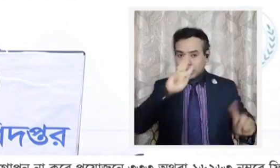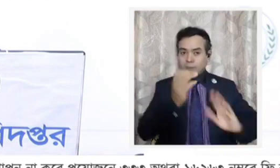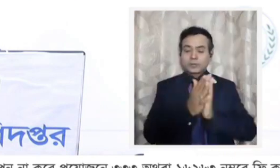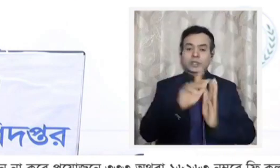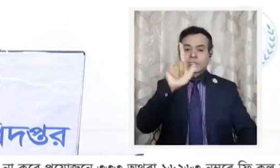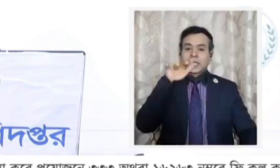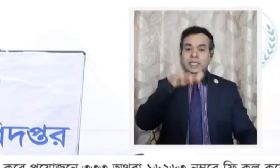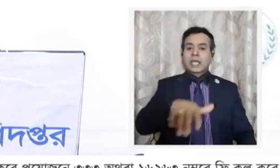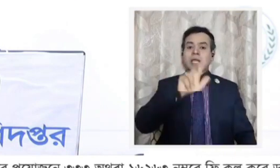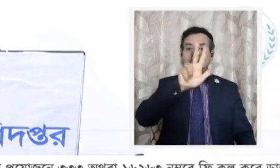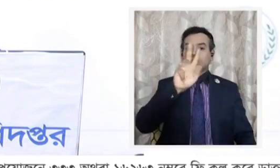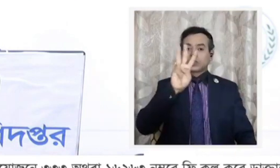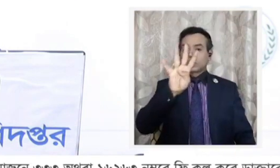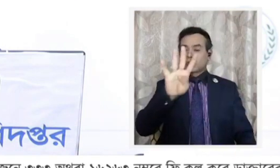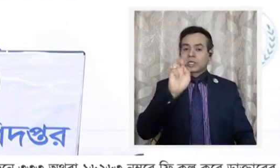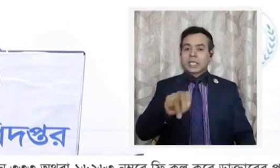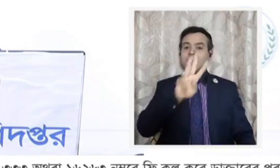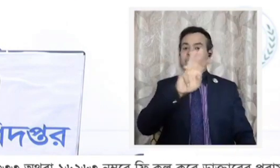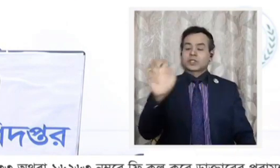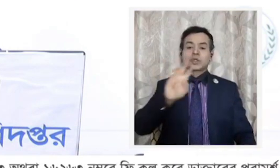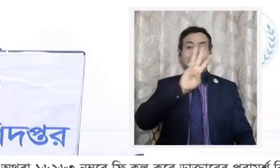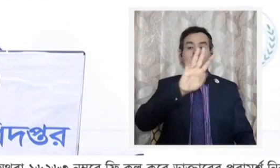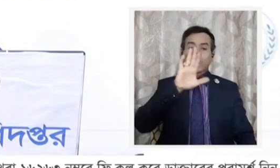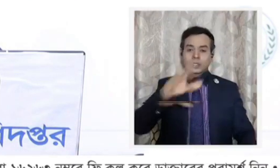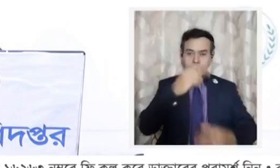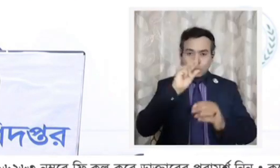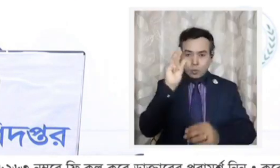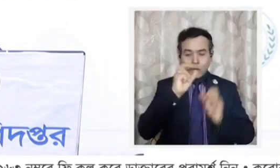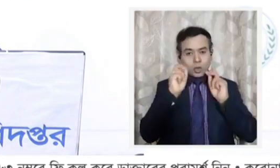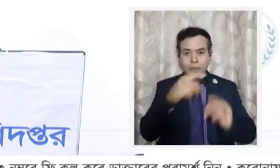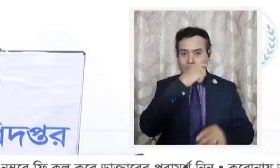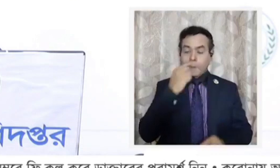হয়েছে 17,875টি। এ পর্যন্ত নমুনা পরীক্ষা হয়েছে